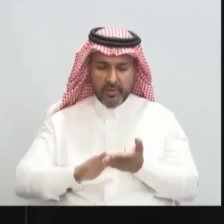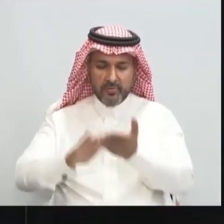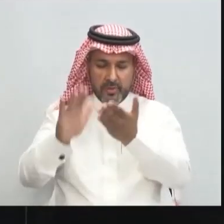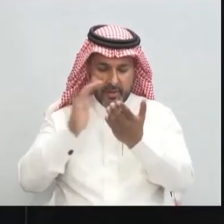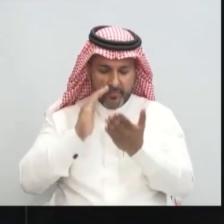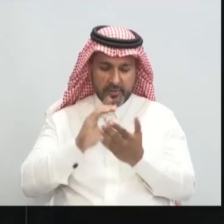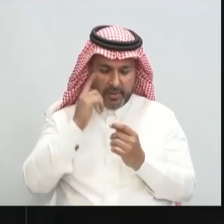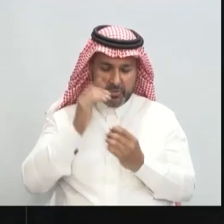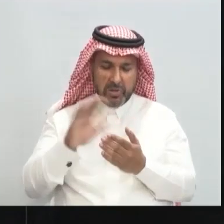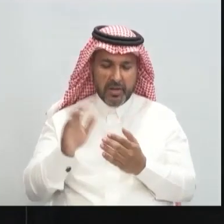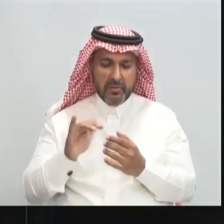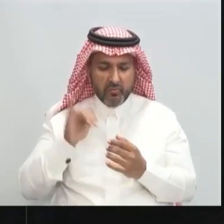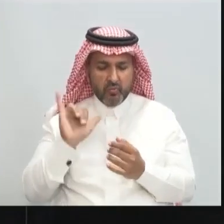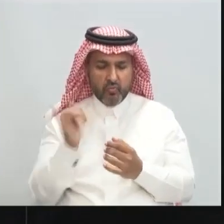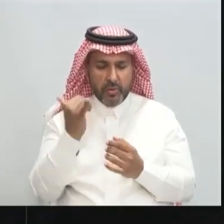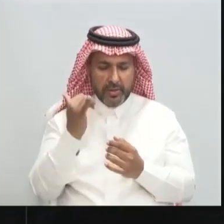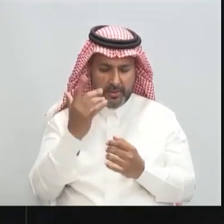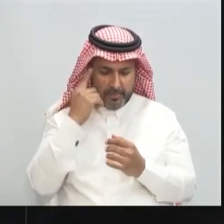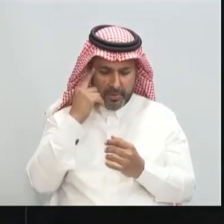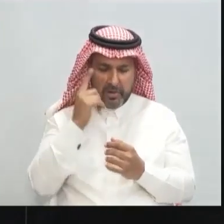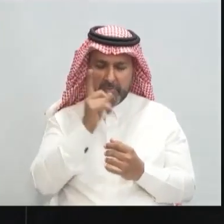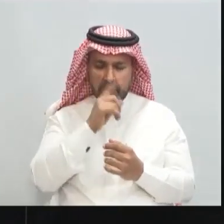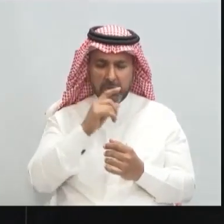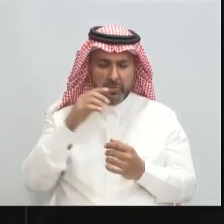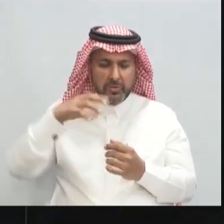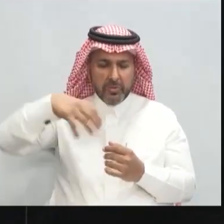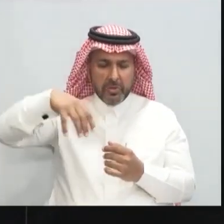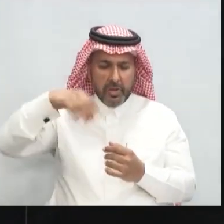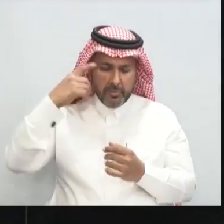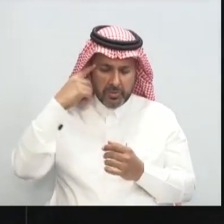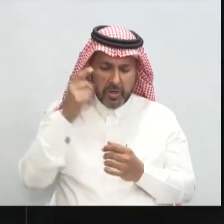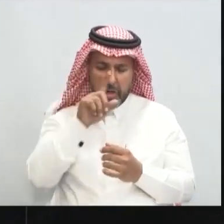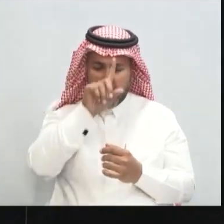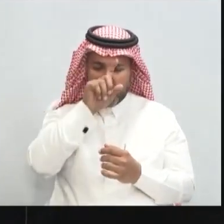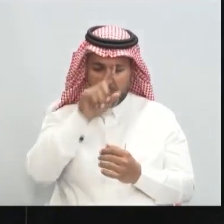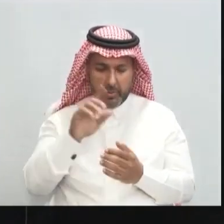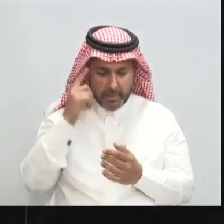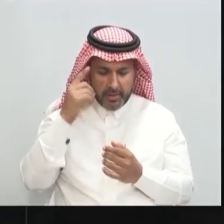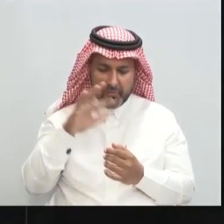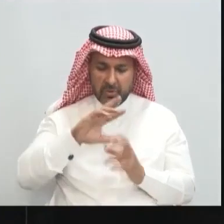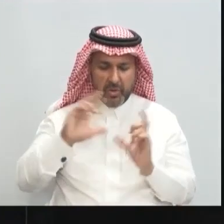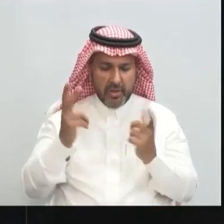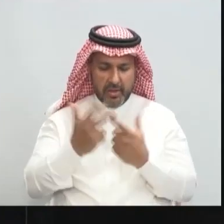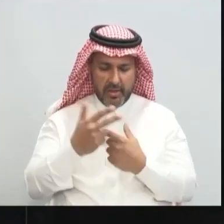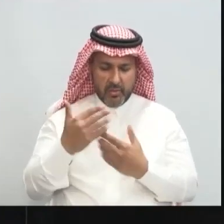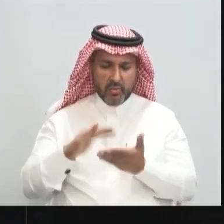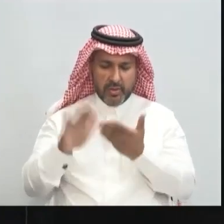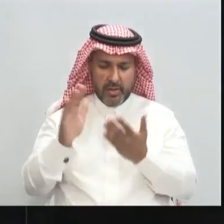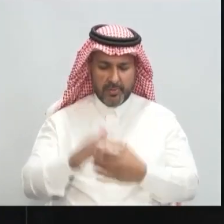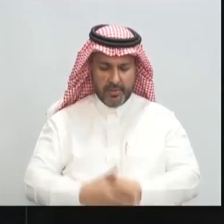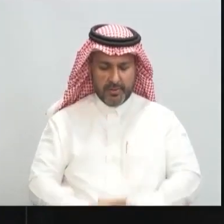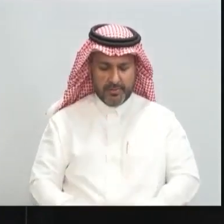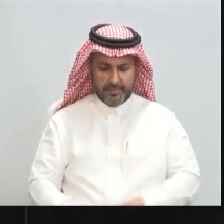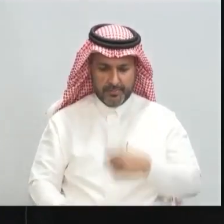ايضا تسهم في ايجاد افكار نحن ذكرنا العصف الذهني في المقرر السابق وذكرنا كيف نستخدمه بالتاكيد